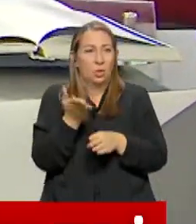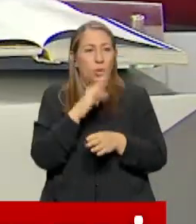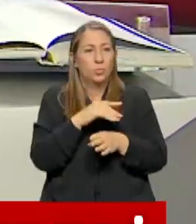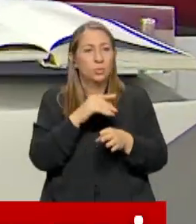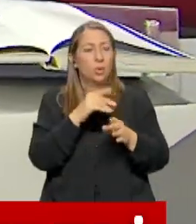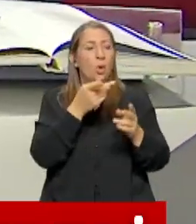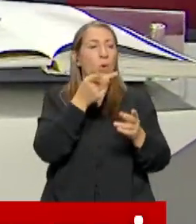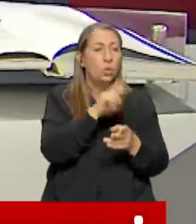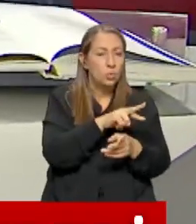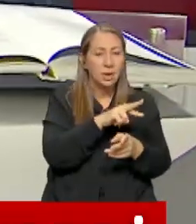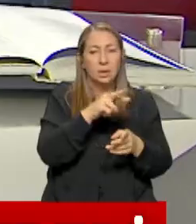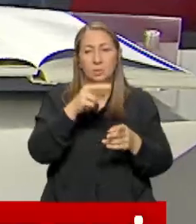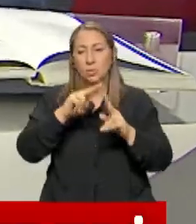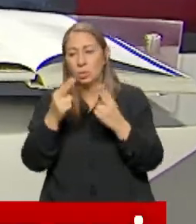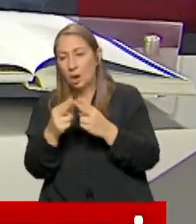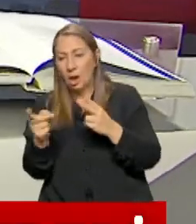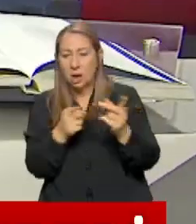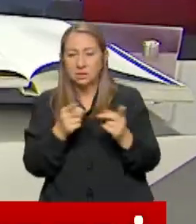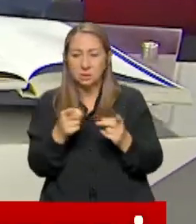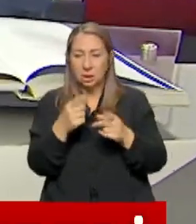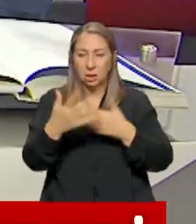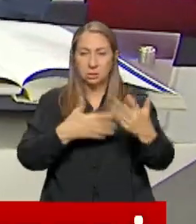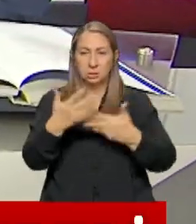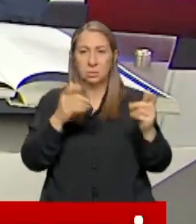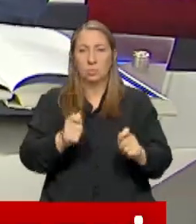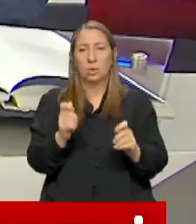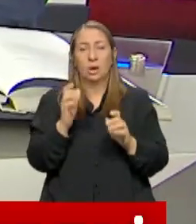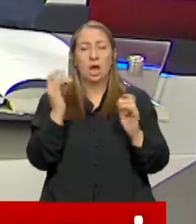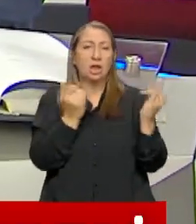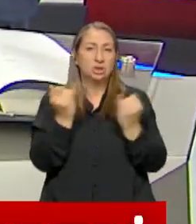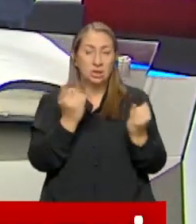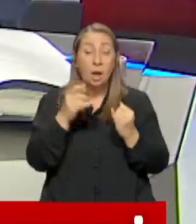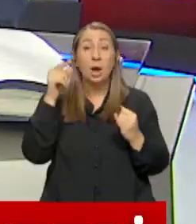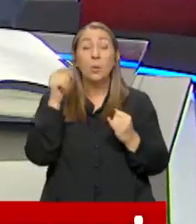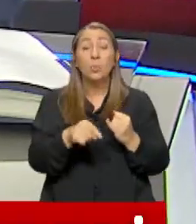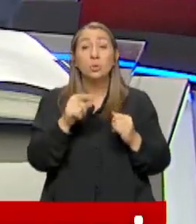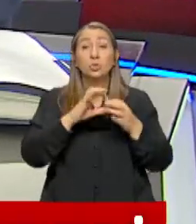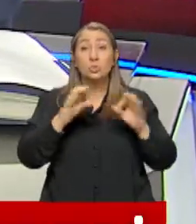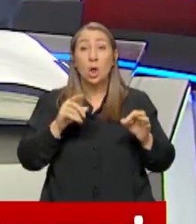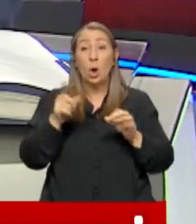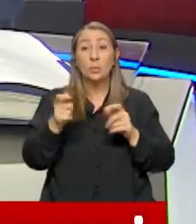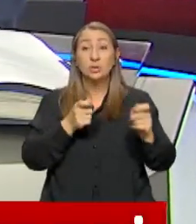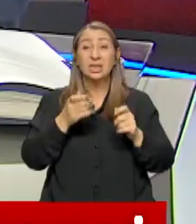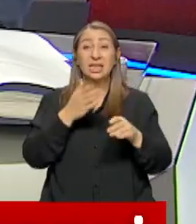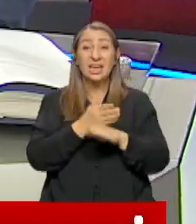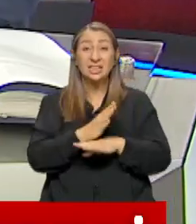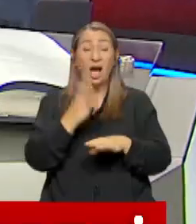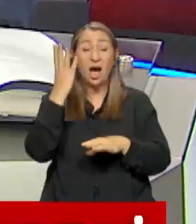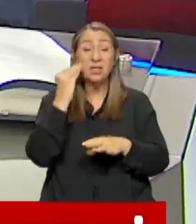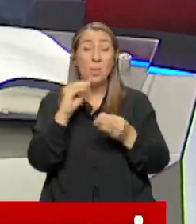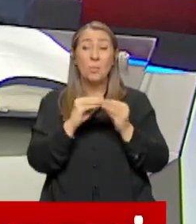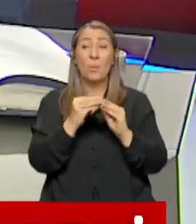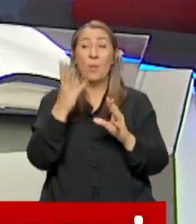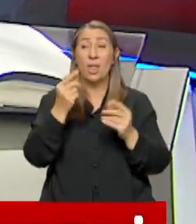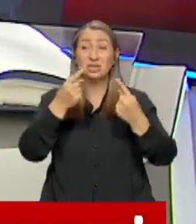dünyayla bu dünyadaki seçim karıştırılıyor eleştiriler ve bizim bu kurduğumuz cümleleri buraya çeken ve gerçekten anlama